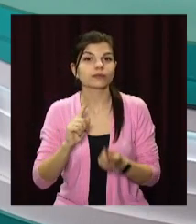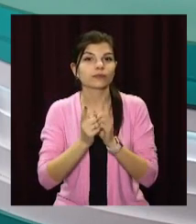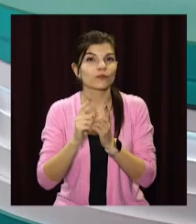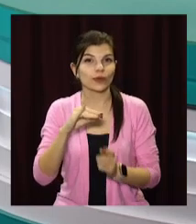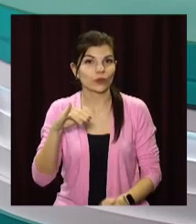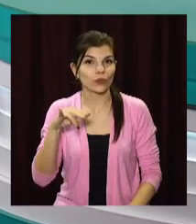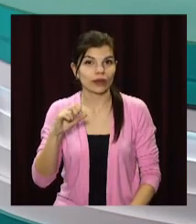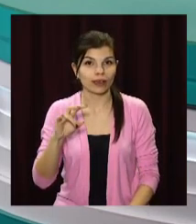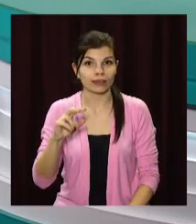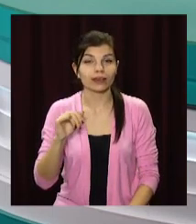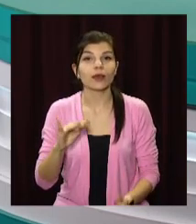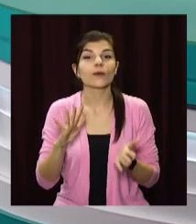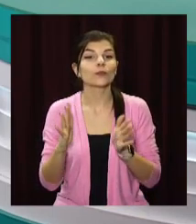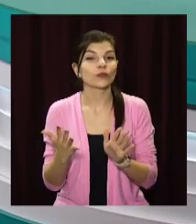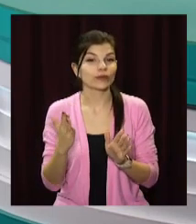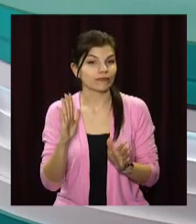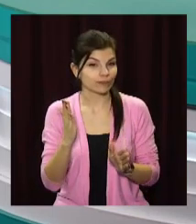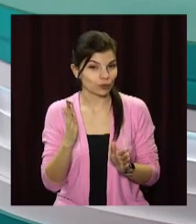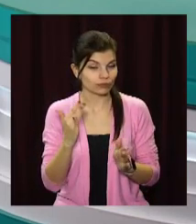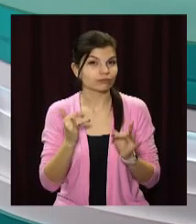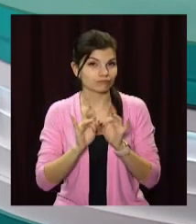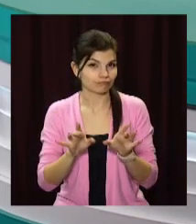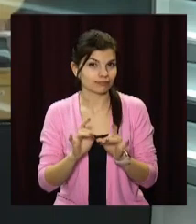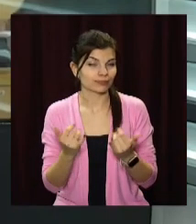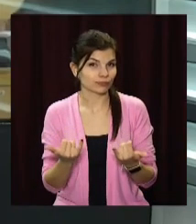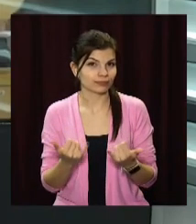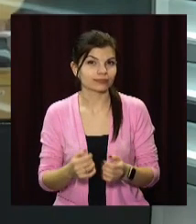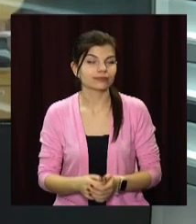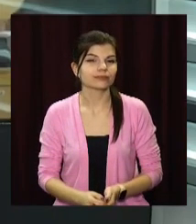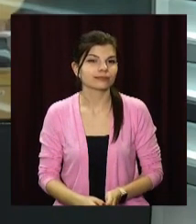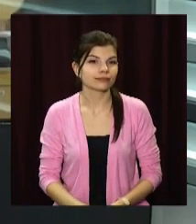Юліана Пуговкіна. І про події вівторка дивіться просто зараз.